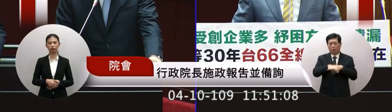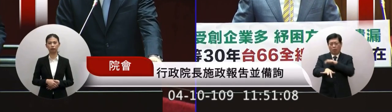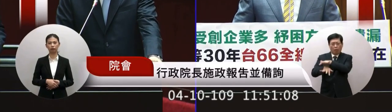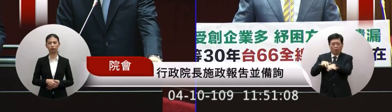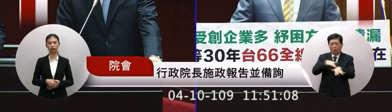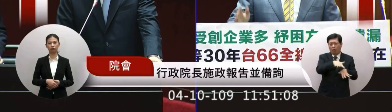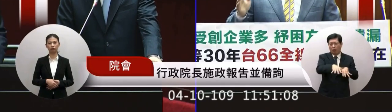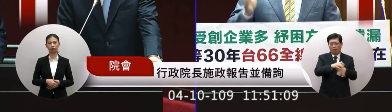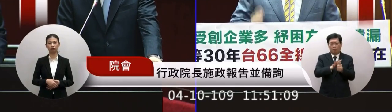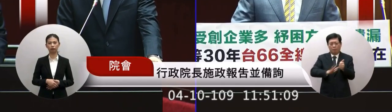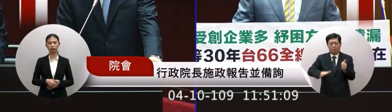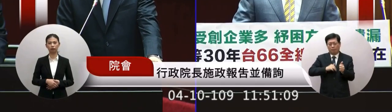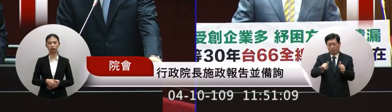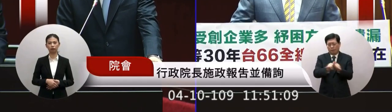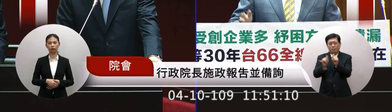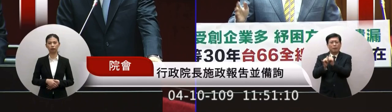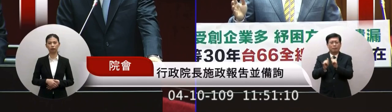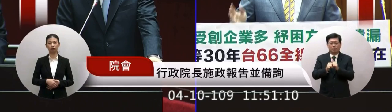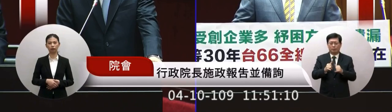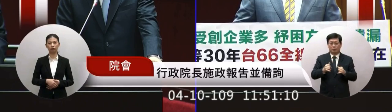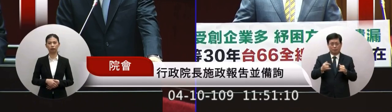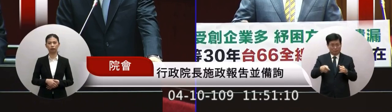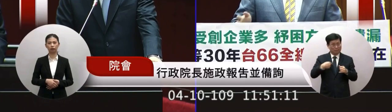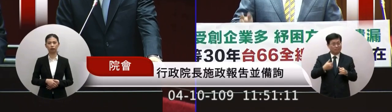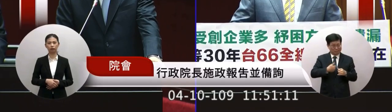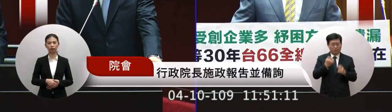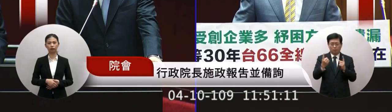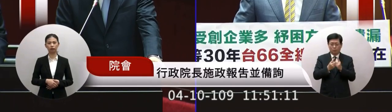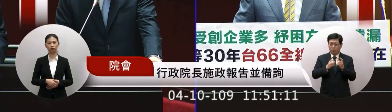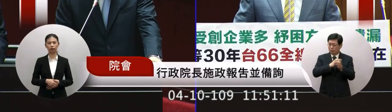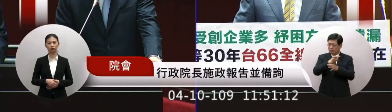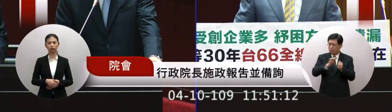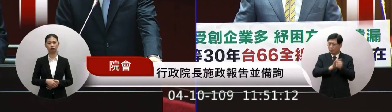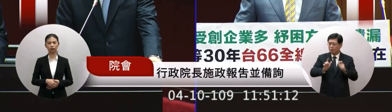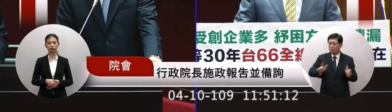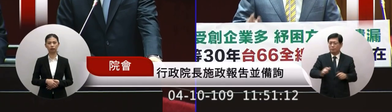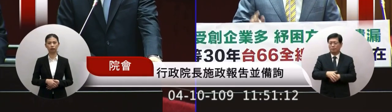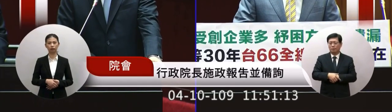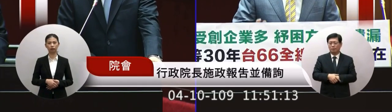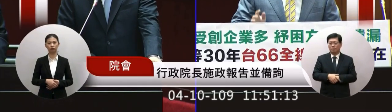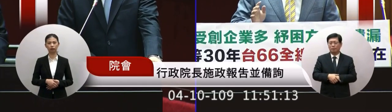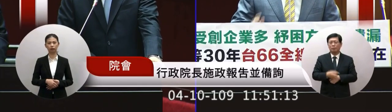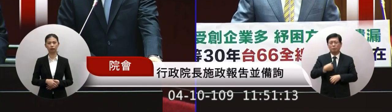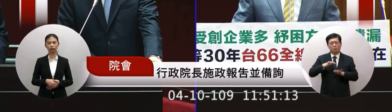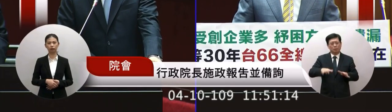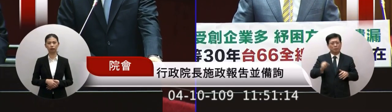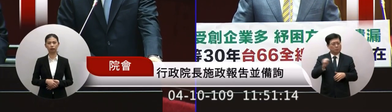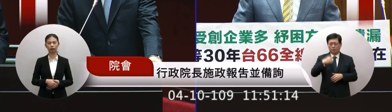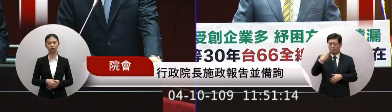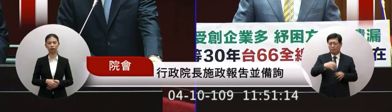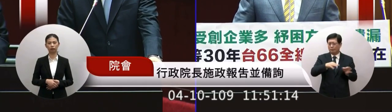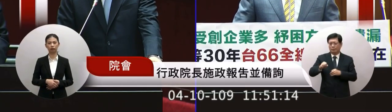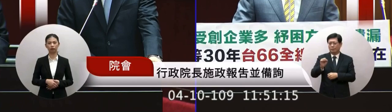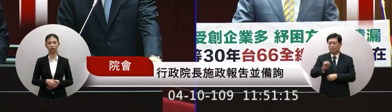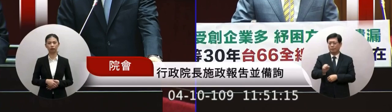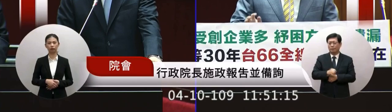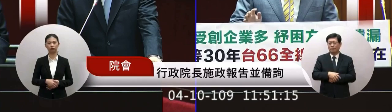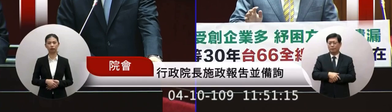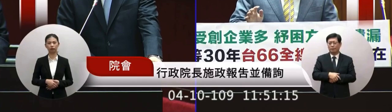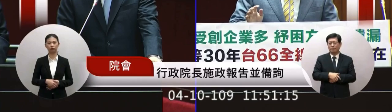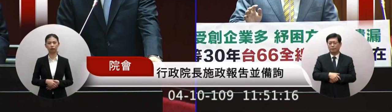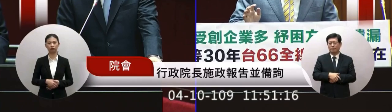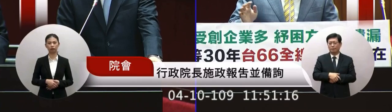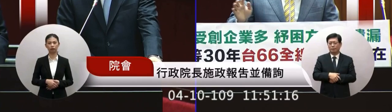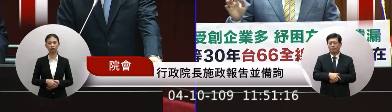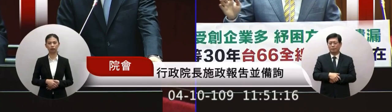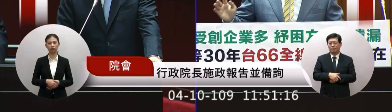题。那如果没有连接起来，其实对于经济发展动脉有很大的影响。所以这个地方真的不能再拖了哈。所以